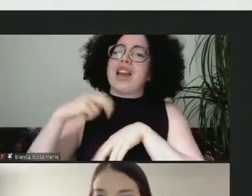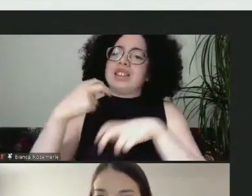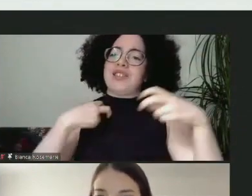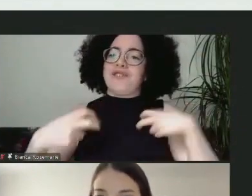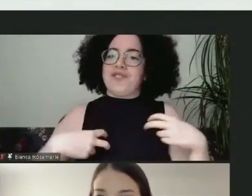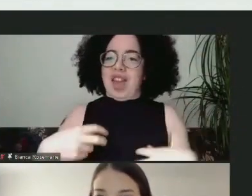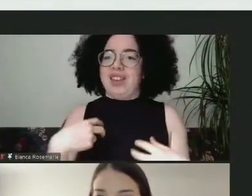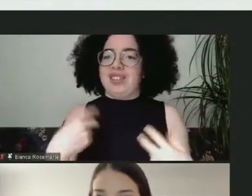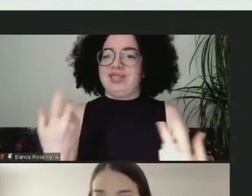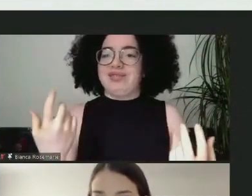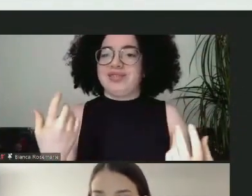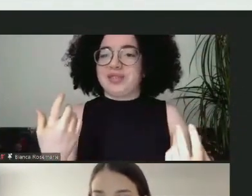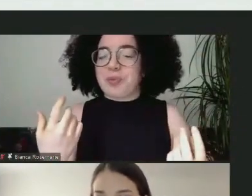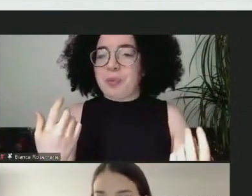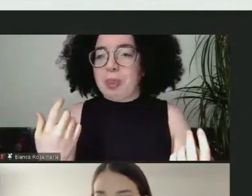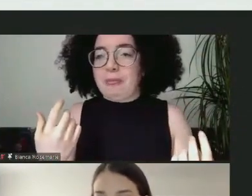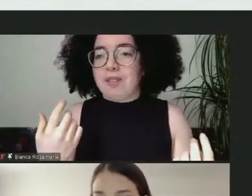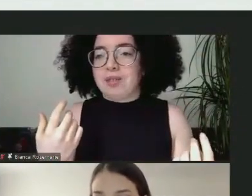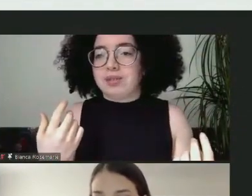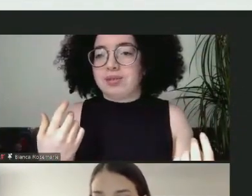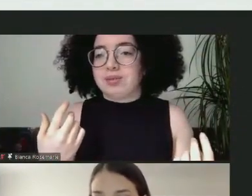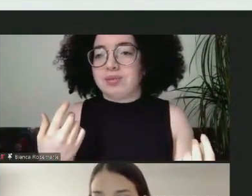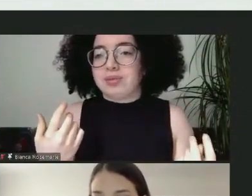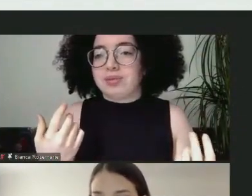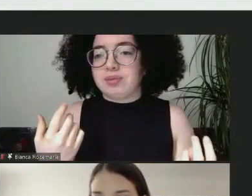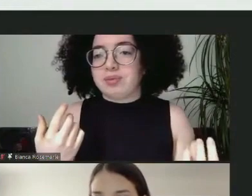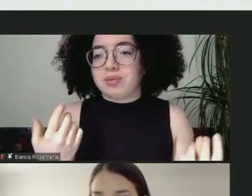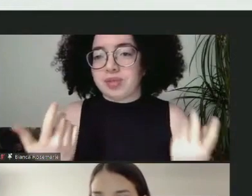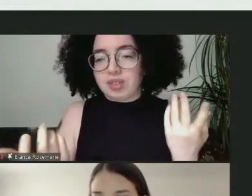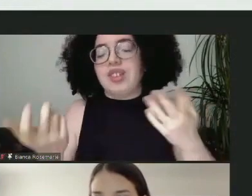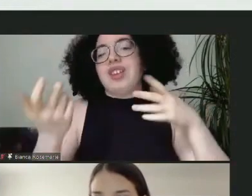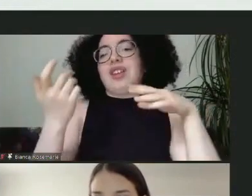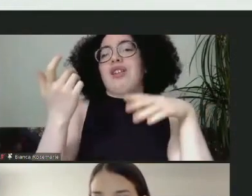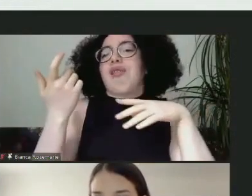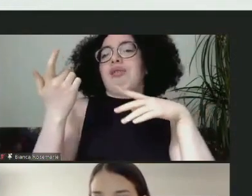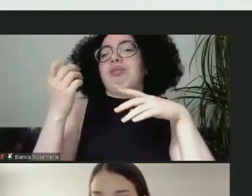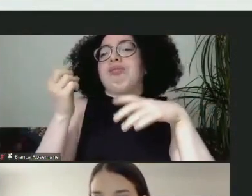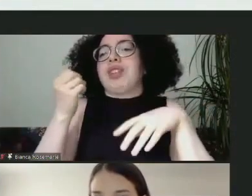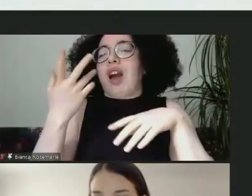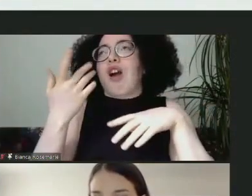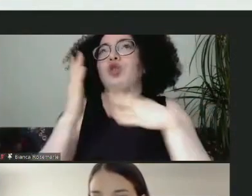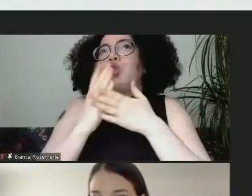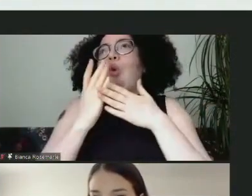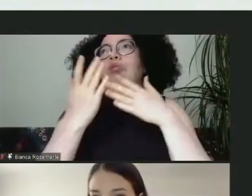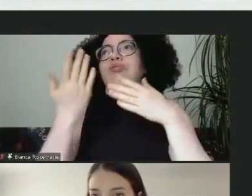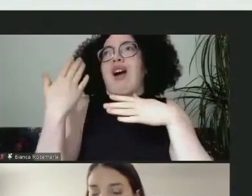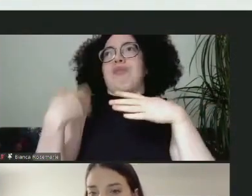braun. Und dann haben eben diese Flecken, diese weißen Flecken angefangen.